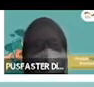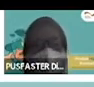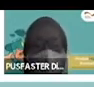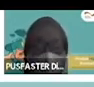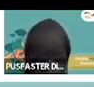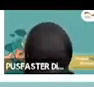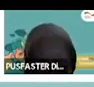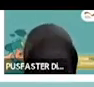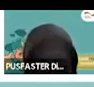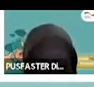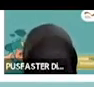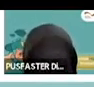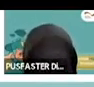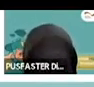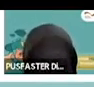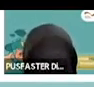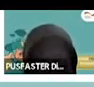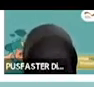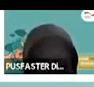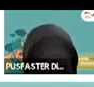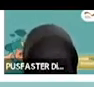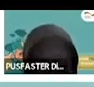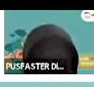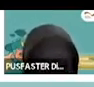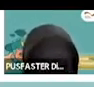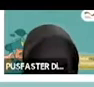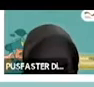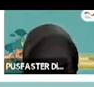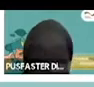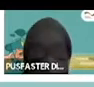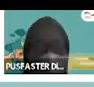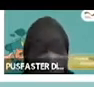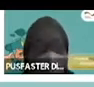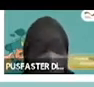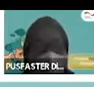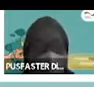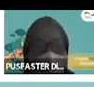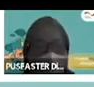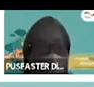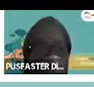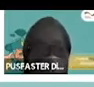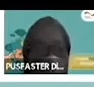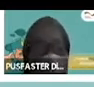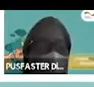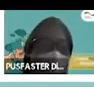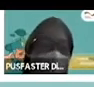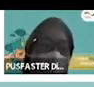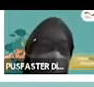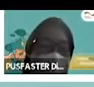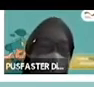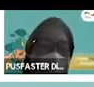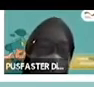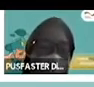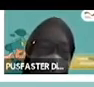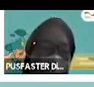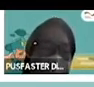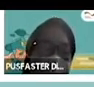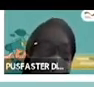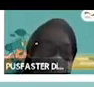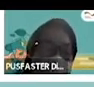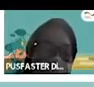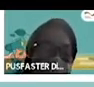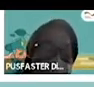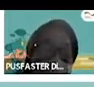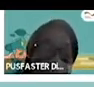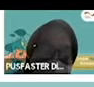pemaparannya dari bakteri wong kar-wai sel yang semangat sekali dan saya